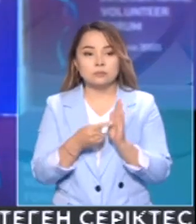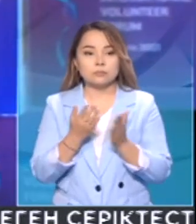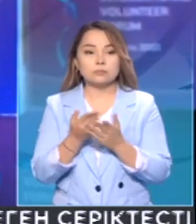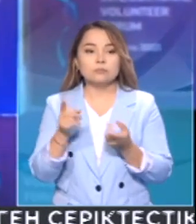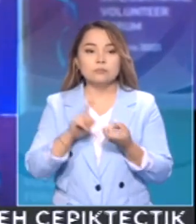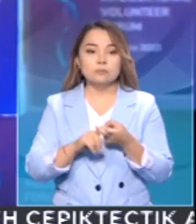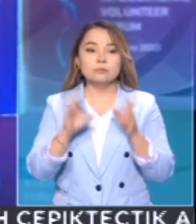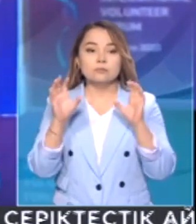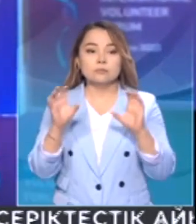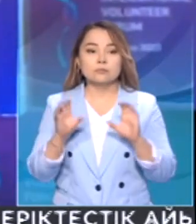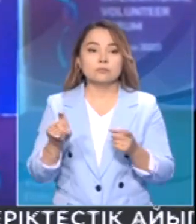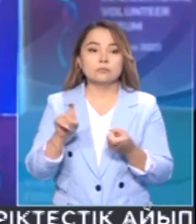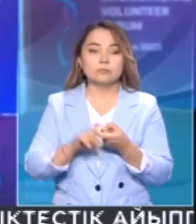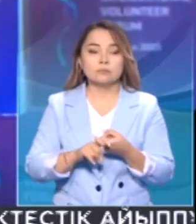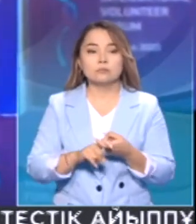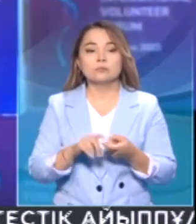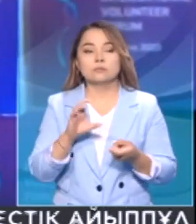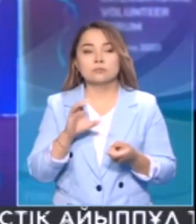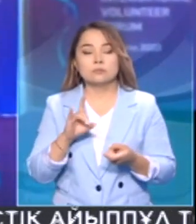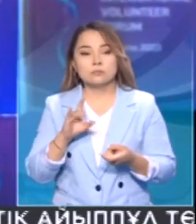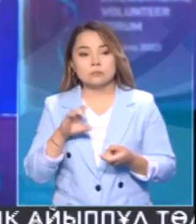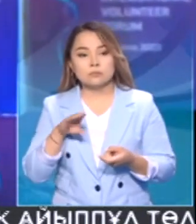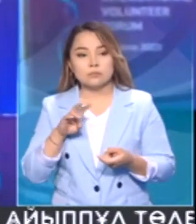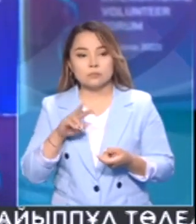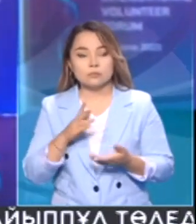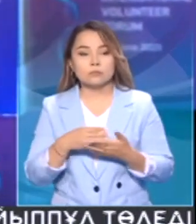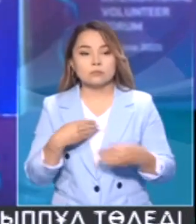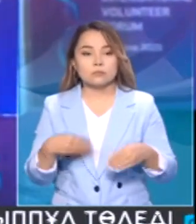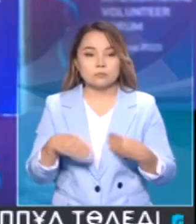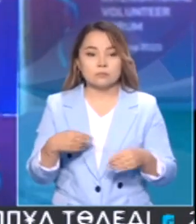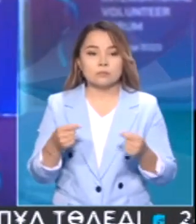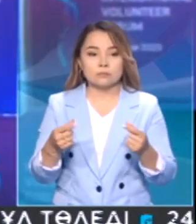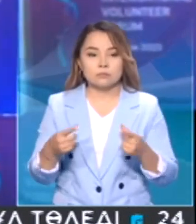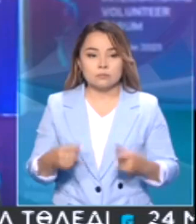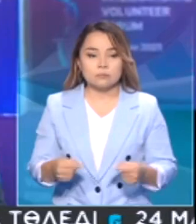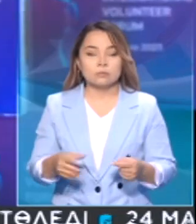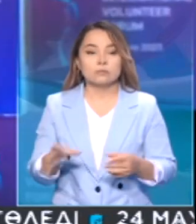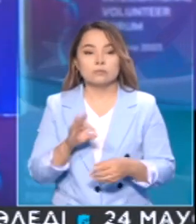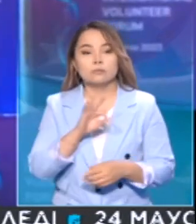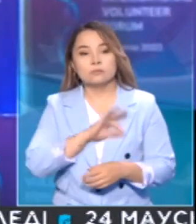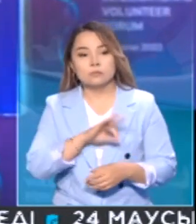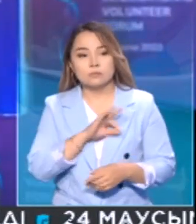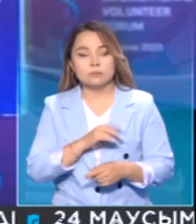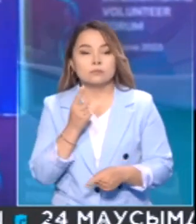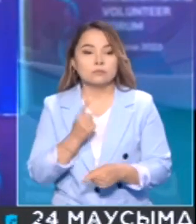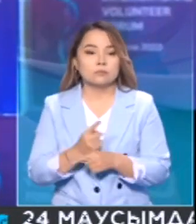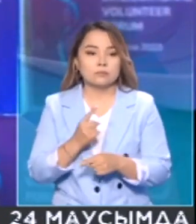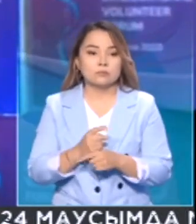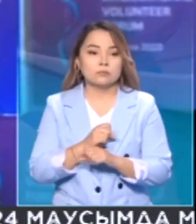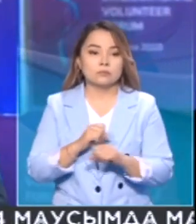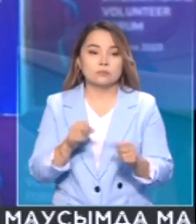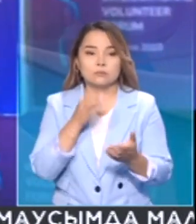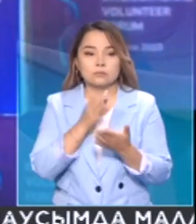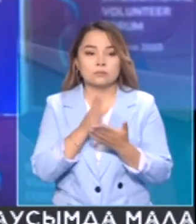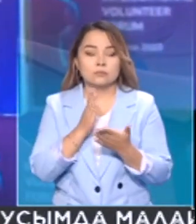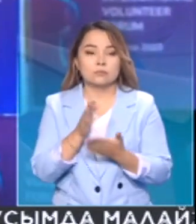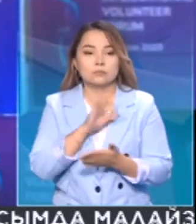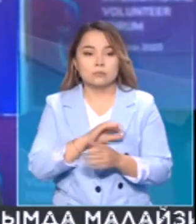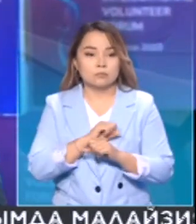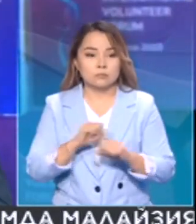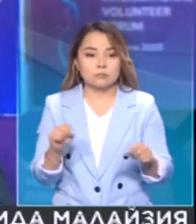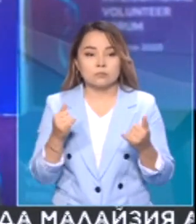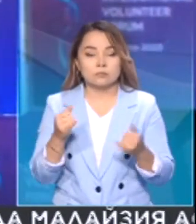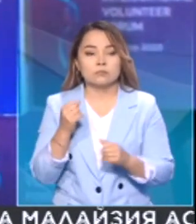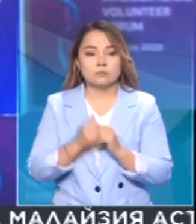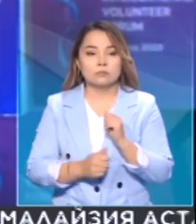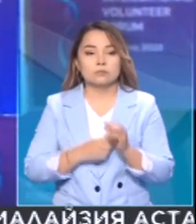арқасында заң бойынша ыстық көл жағасында пластик ыдыстар мен полиэтилен пакеттерді пайдалануға тыйым салынған. Тура осындай мысалдар